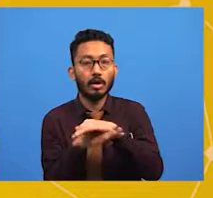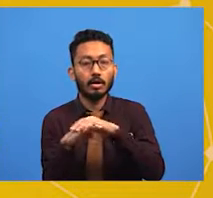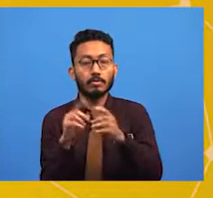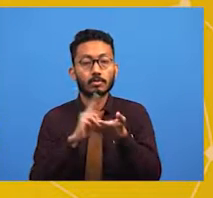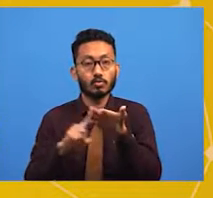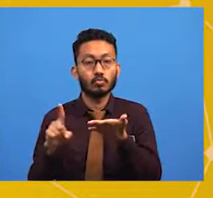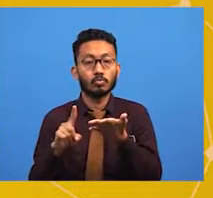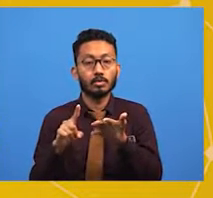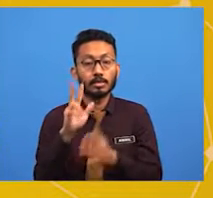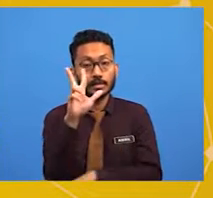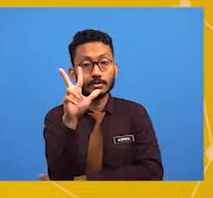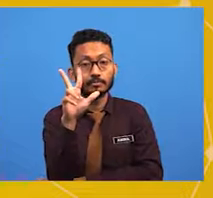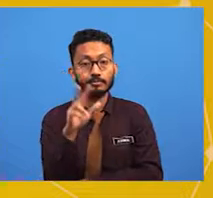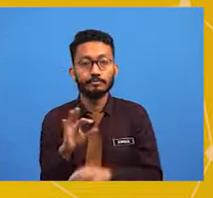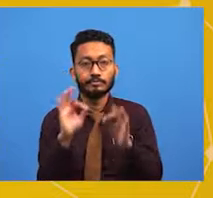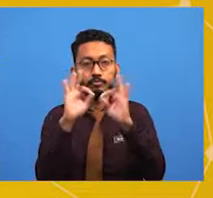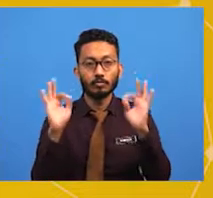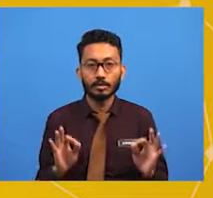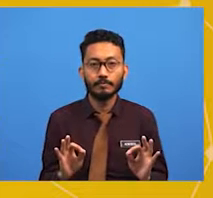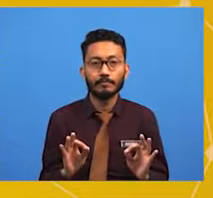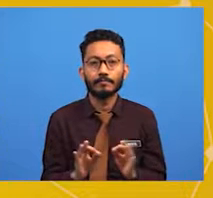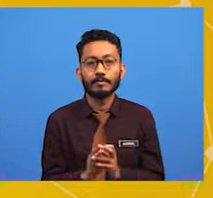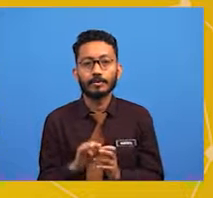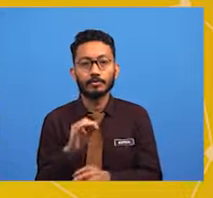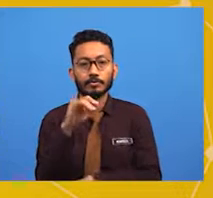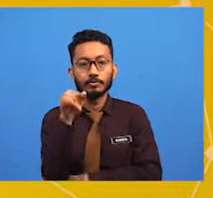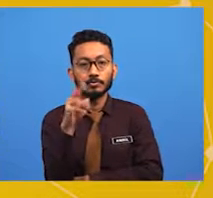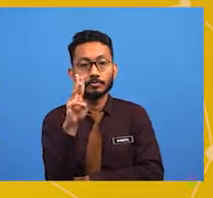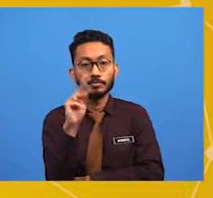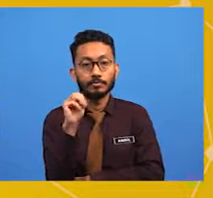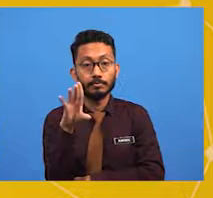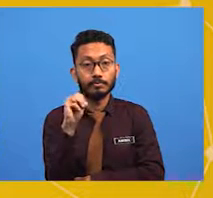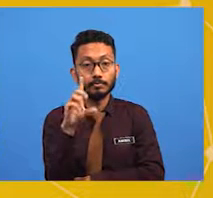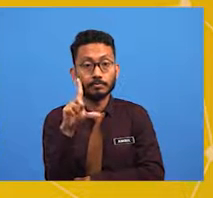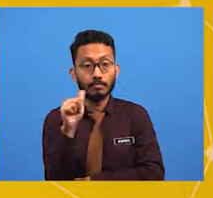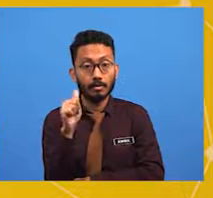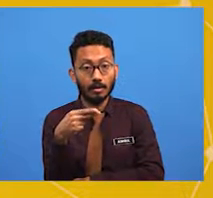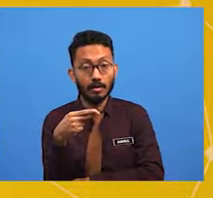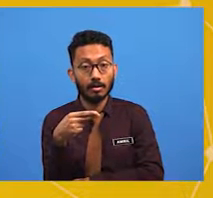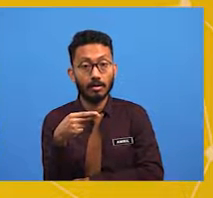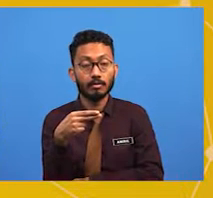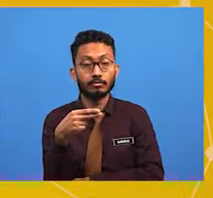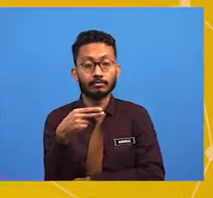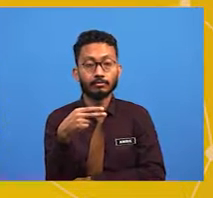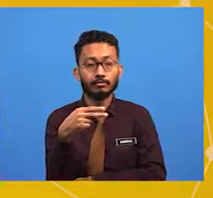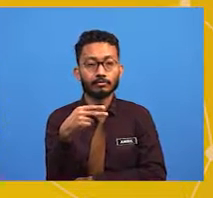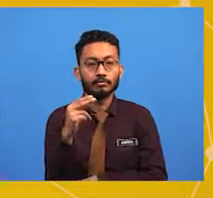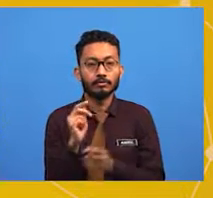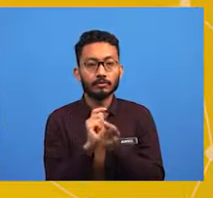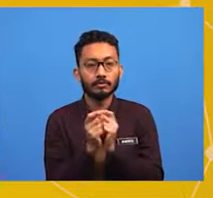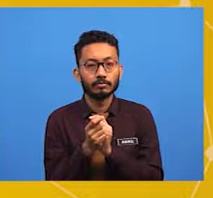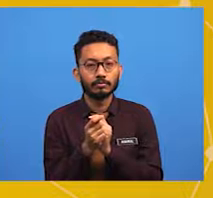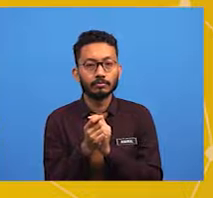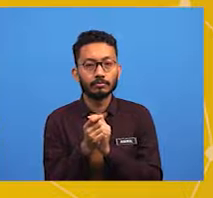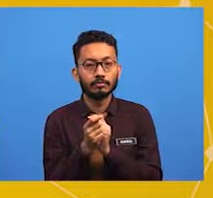Ketiga, formula jumlah garis bawah hari garis bawah bertugas